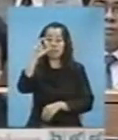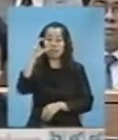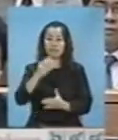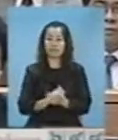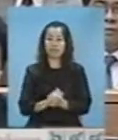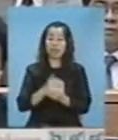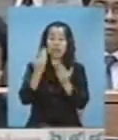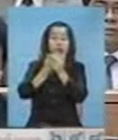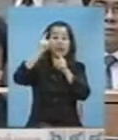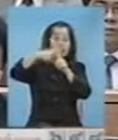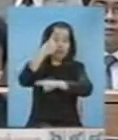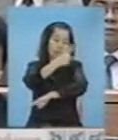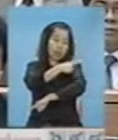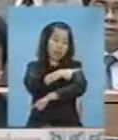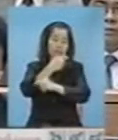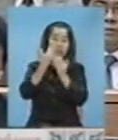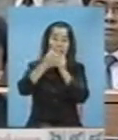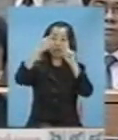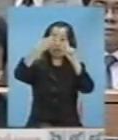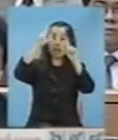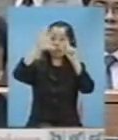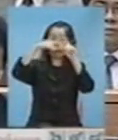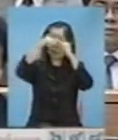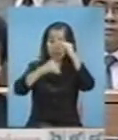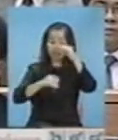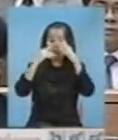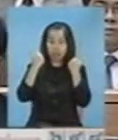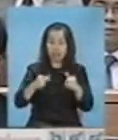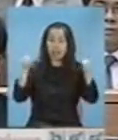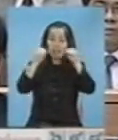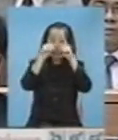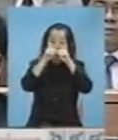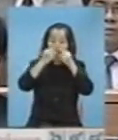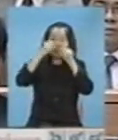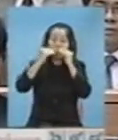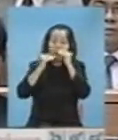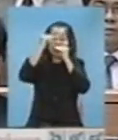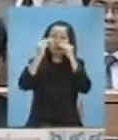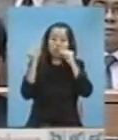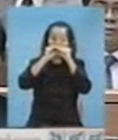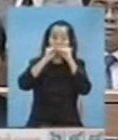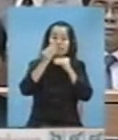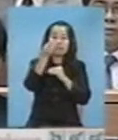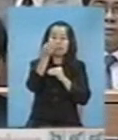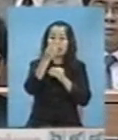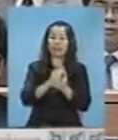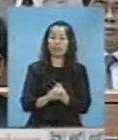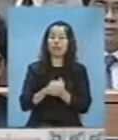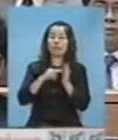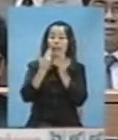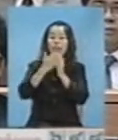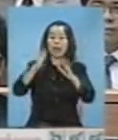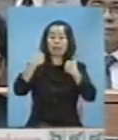เงินเดือนปริญญาตรีไม่ต่ำกว่า15,000เอาเข้าจริงเงินเดือนใกล้เคียงกับของเดิมเพิ่มเงินเพิ่มกลายเป็นราย